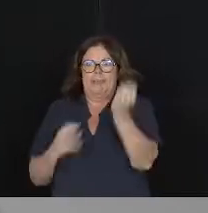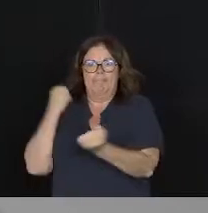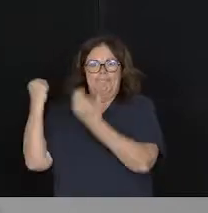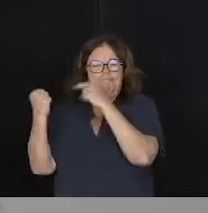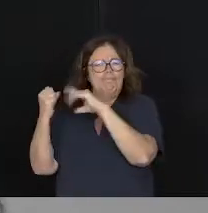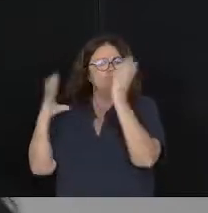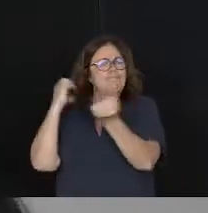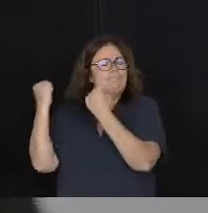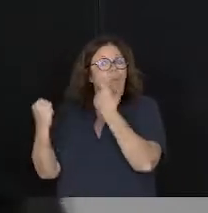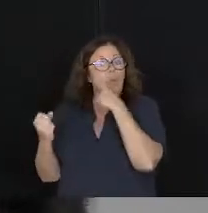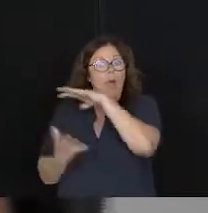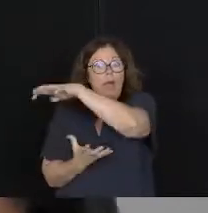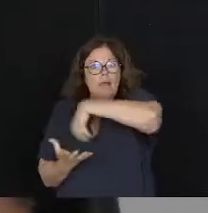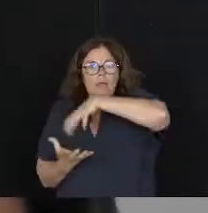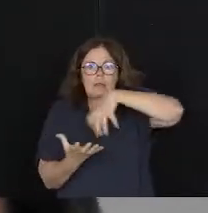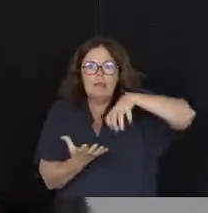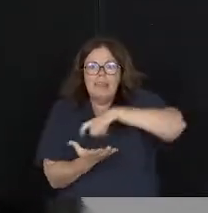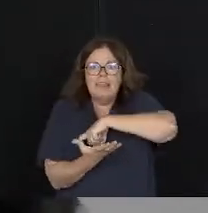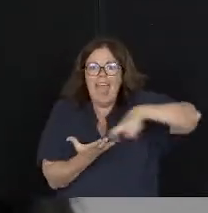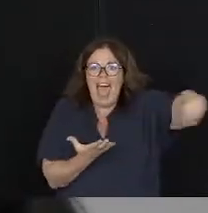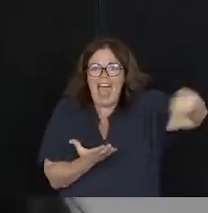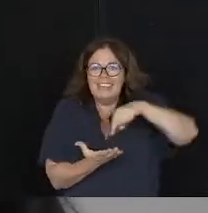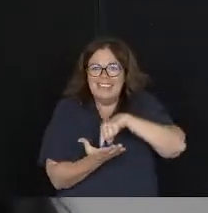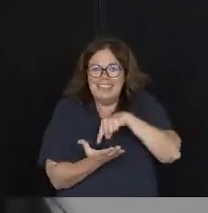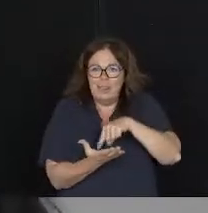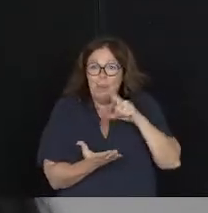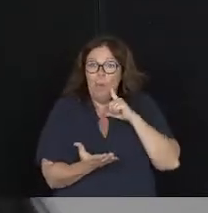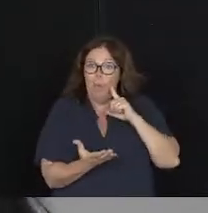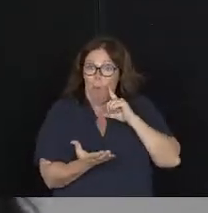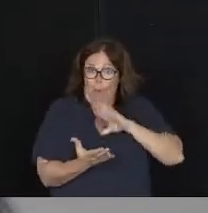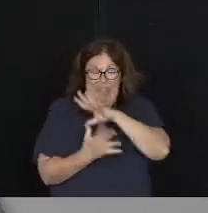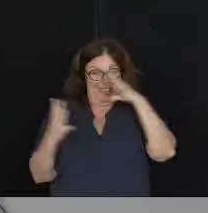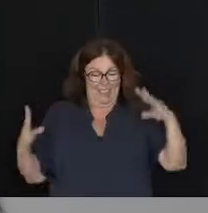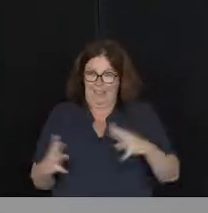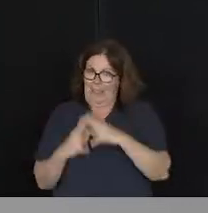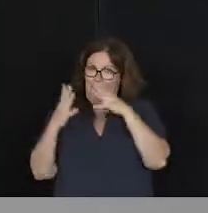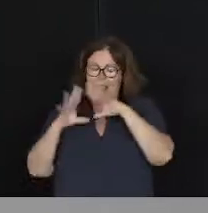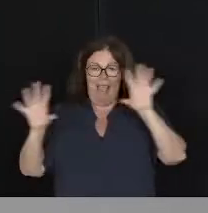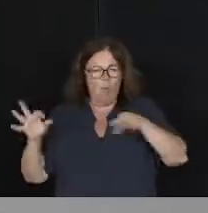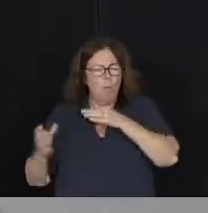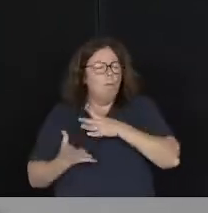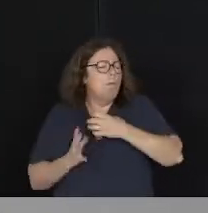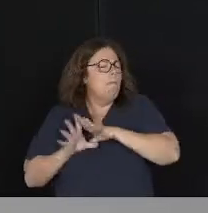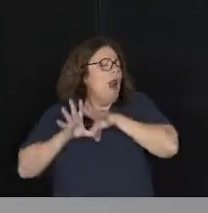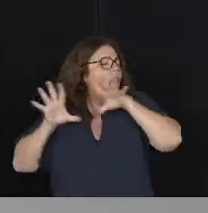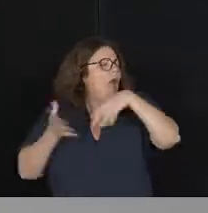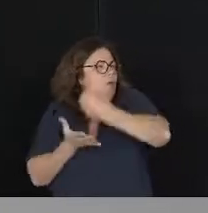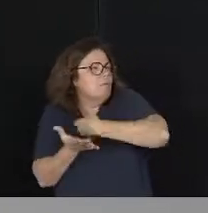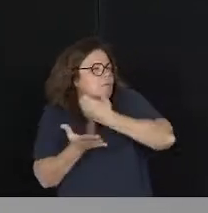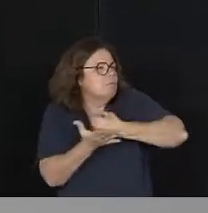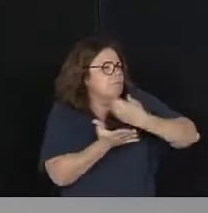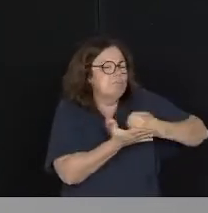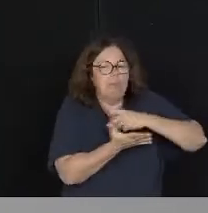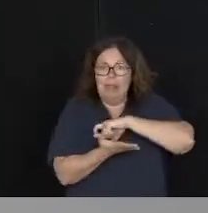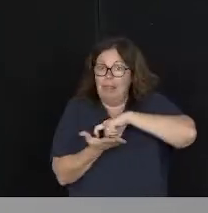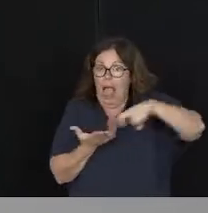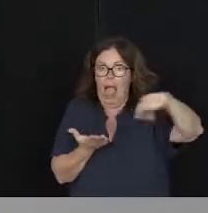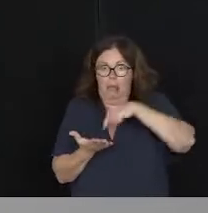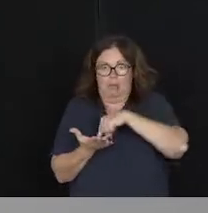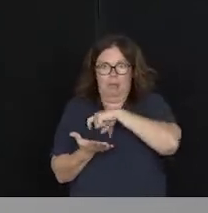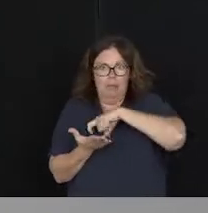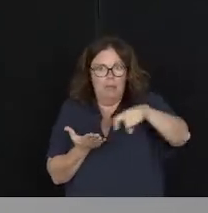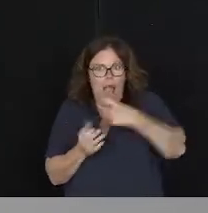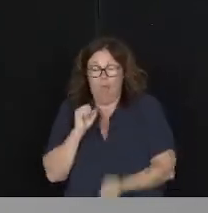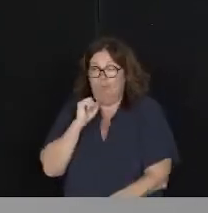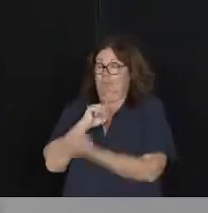d'une part, puisque ces temps de guerre sont profondément producteurs de sources inédites, ou du moins inattendu